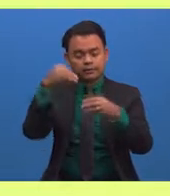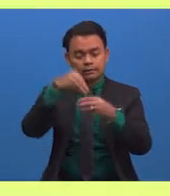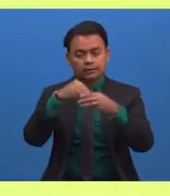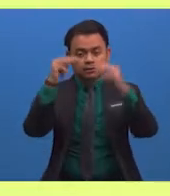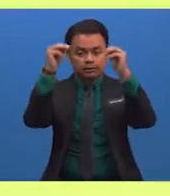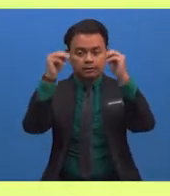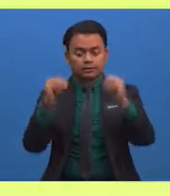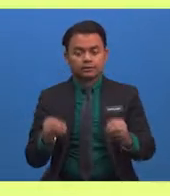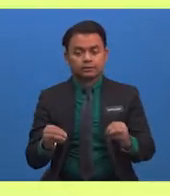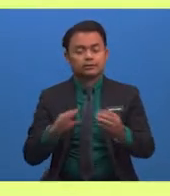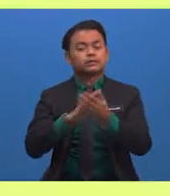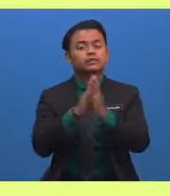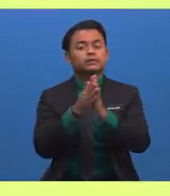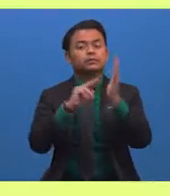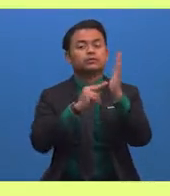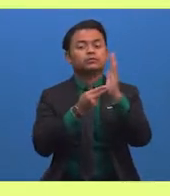diperbaharui.